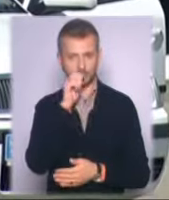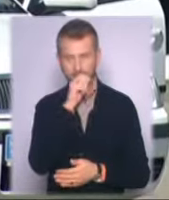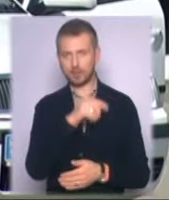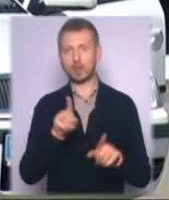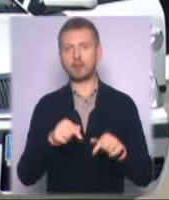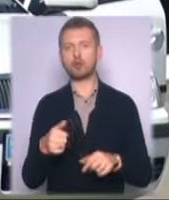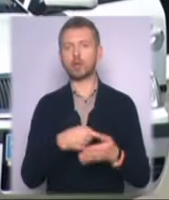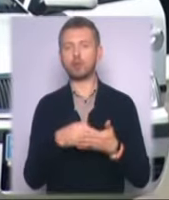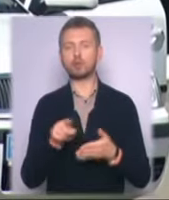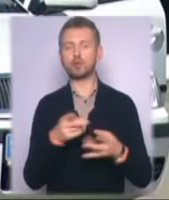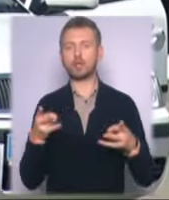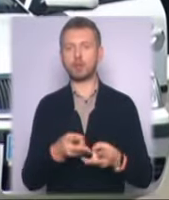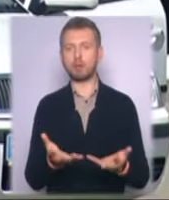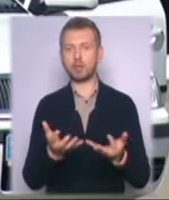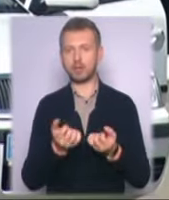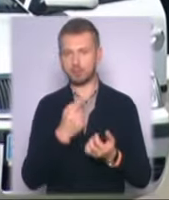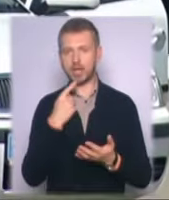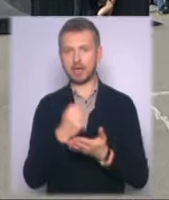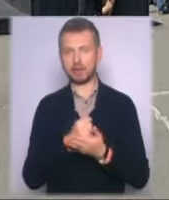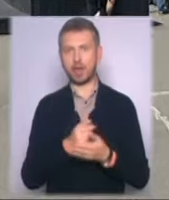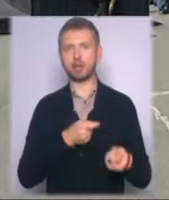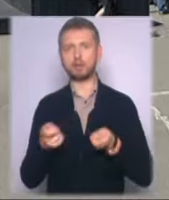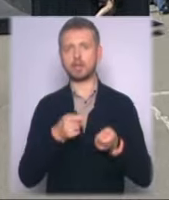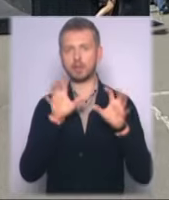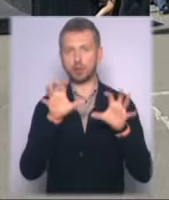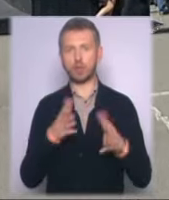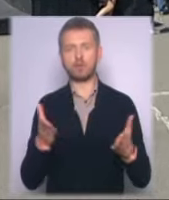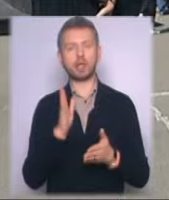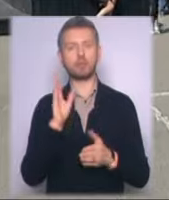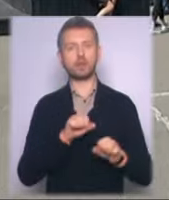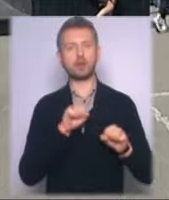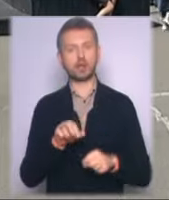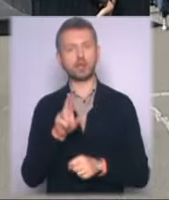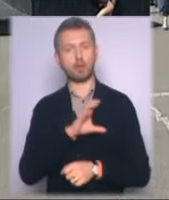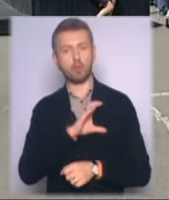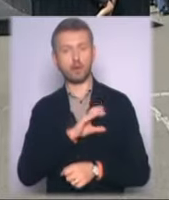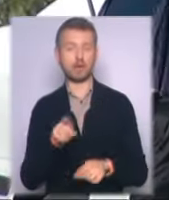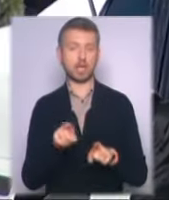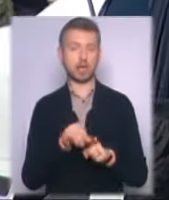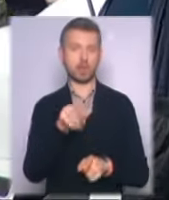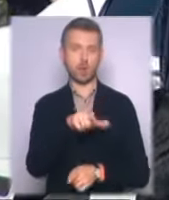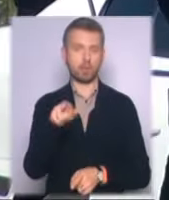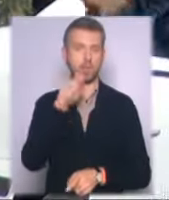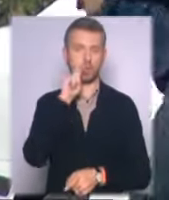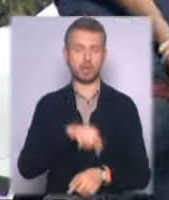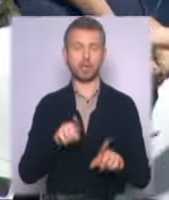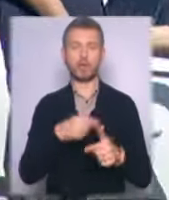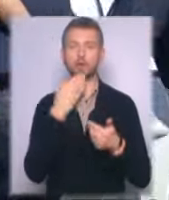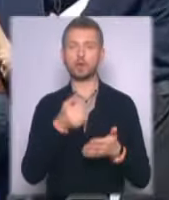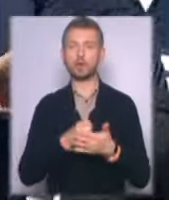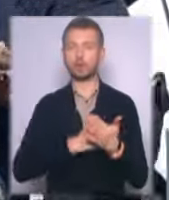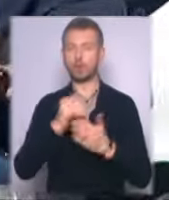наголосив, що треба прийняти адміністративне законодавство, яке б захищало як поліцейських, так і громадян України, а також звернувся до Верховної